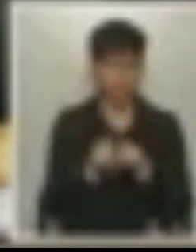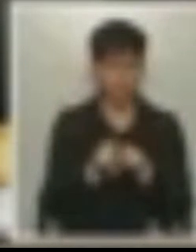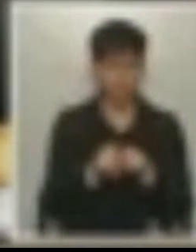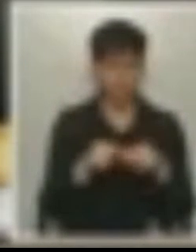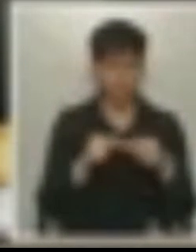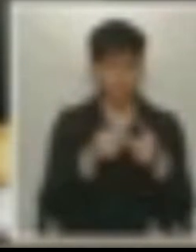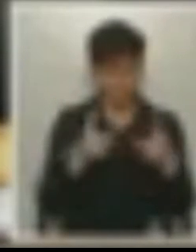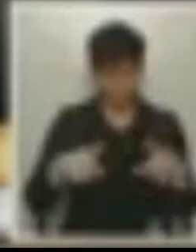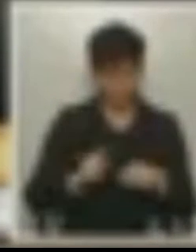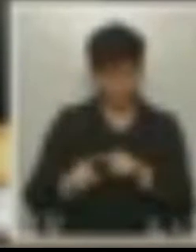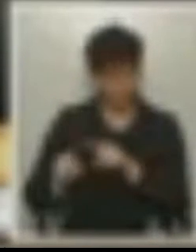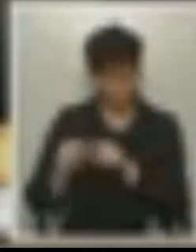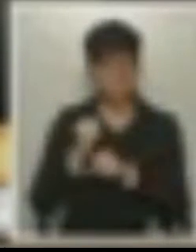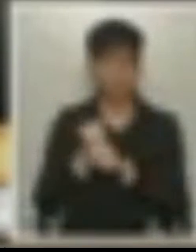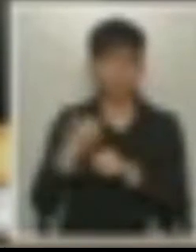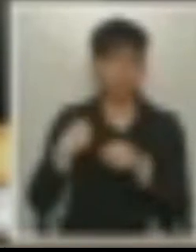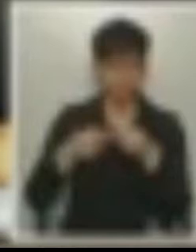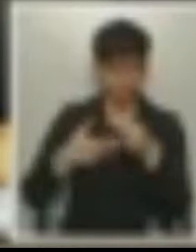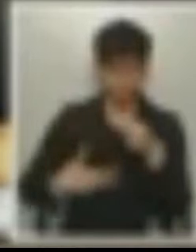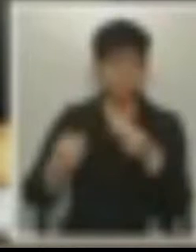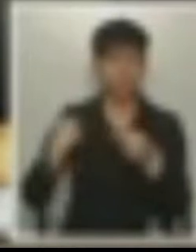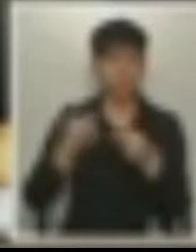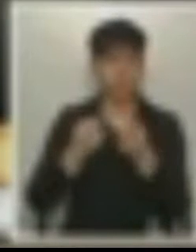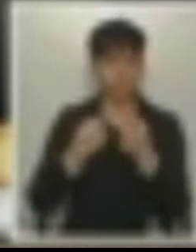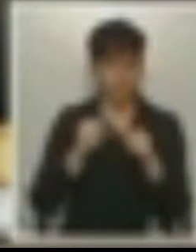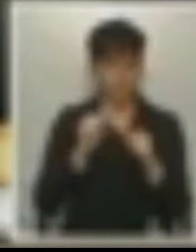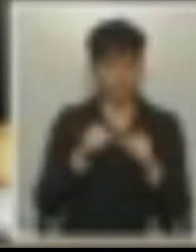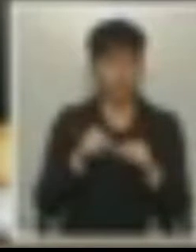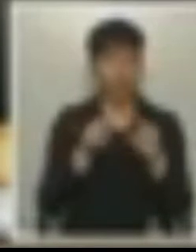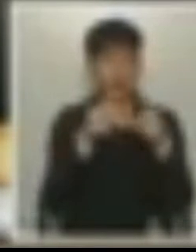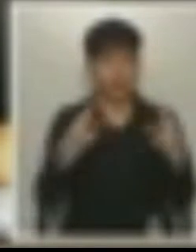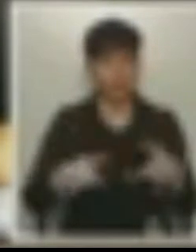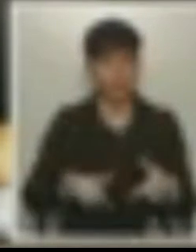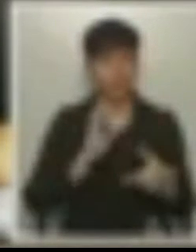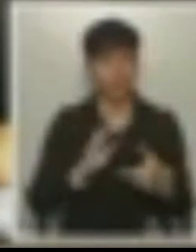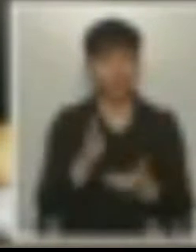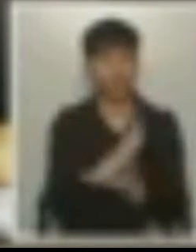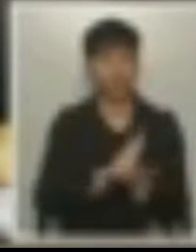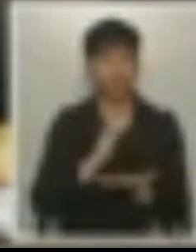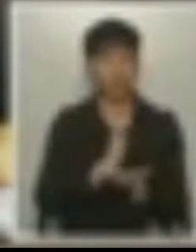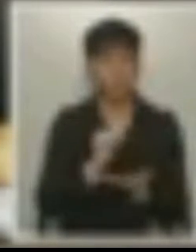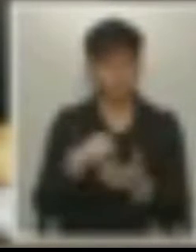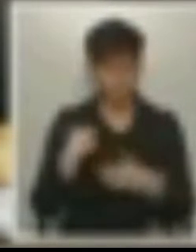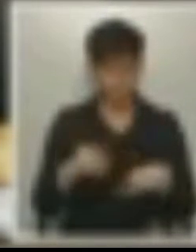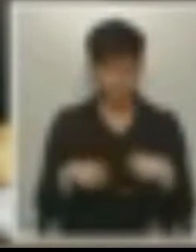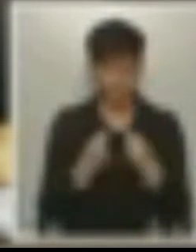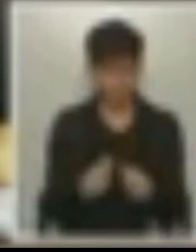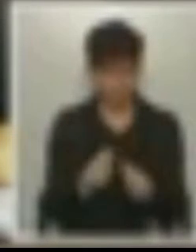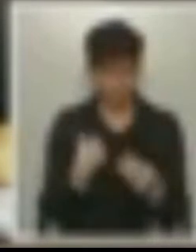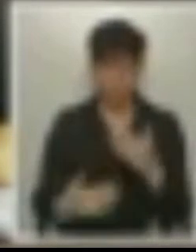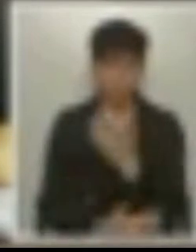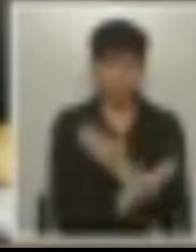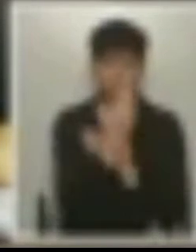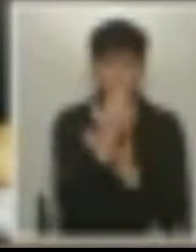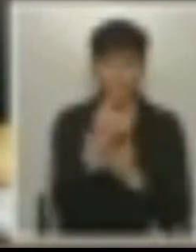าพอเป็นรายงานของสถาบันพระปกเกล้าเนี่ยผมจำเป็นต้องลุกขึ้นอภิปรายนะครับแล้วก็ถือว่าเป็นโอกาสแรกนะครับในฐานะที่เป็นสมาชิกส